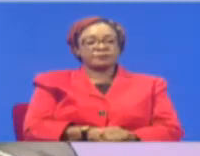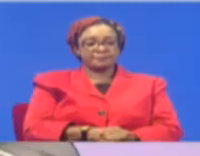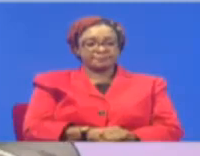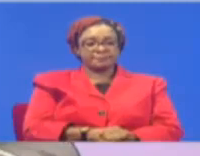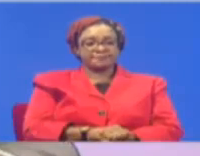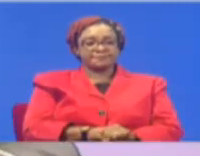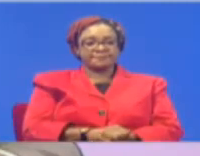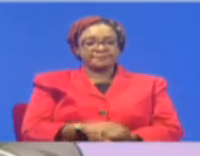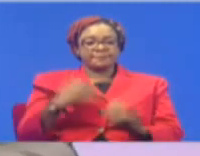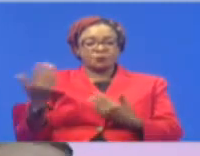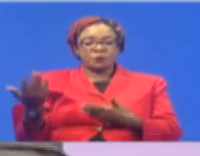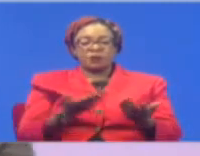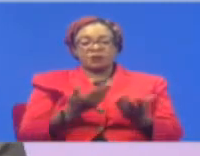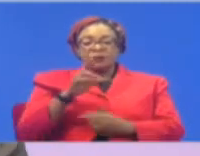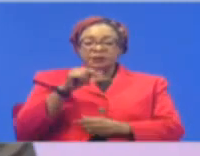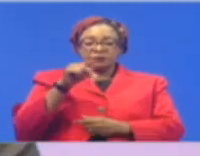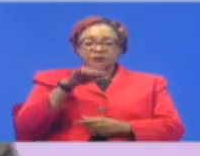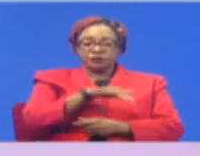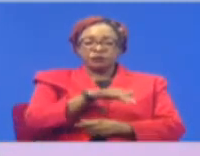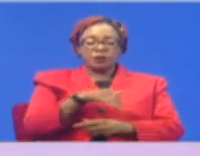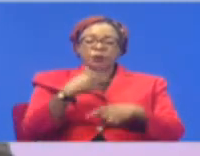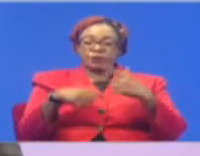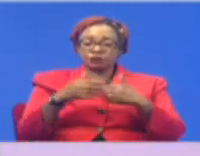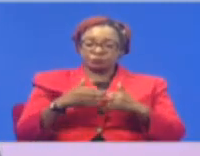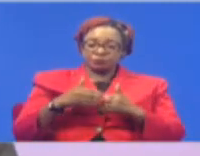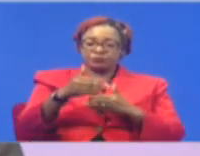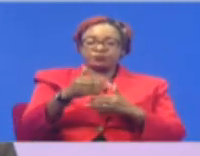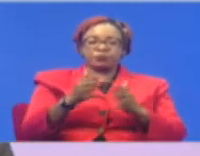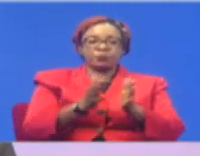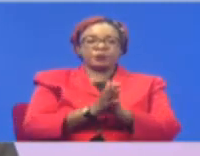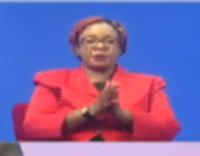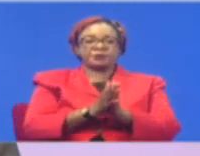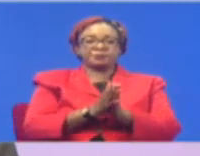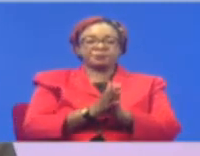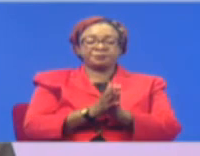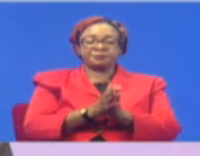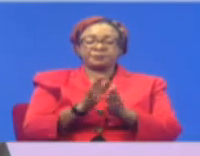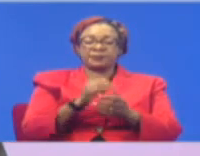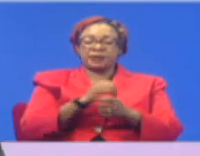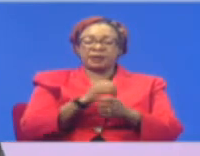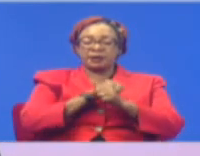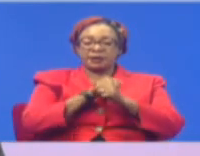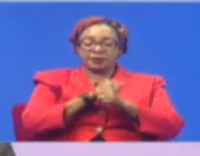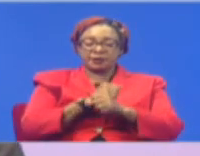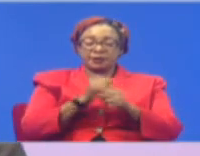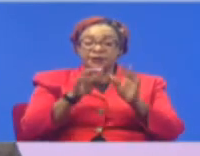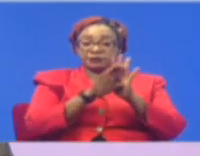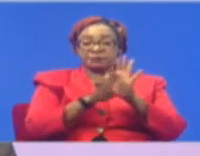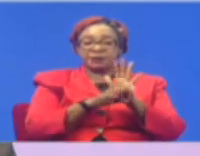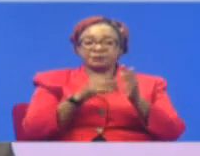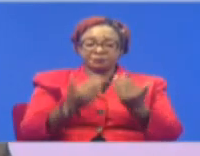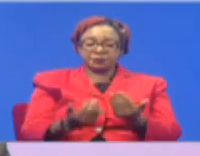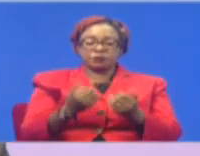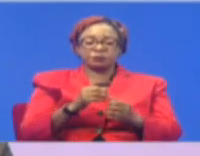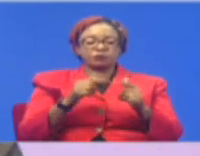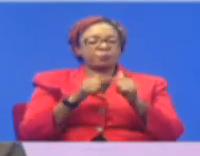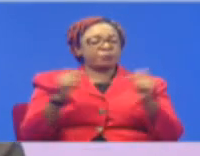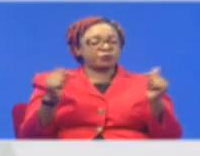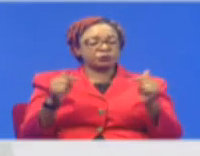Karibu tena katika NTV jioni, tunazidi kusonga mbele na vuguvugu la Linda Katiba limezindua rasmi kampeni ya kupinga mchakato wa ripoti ya